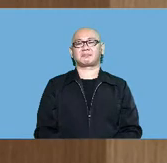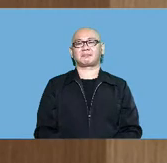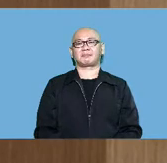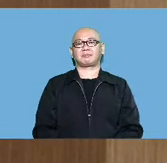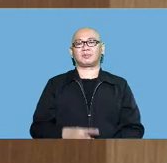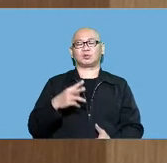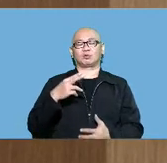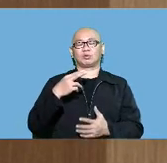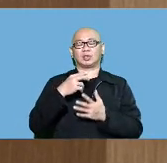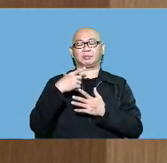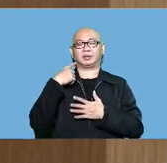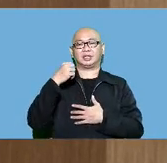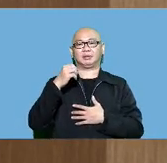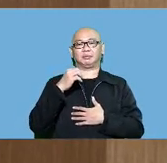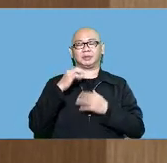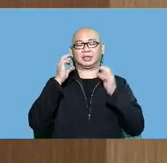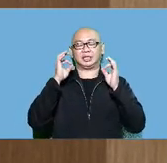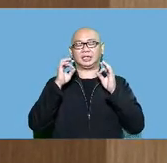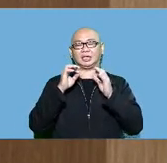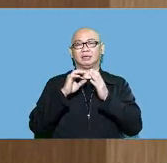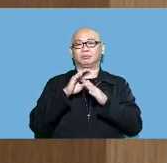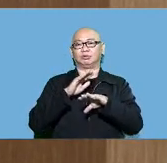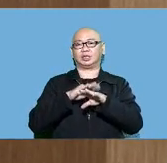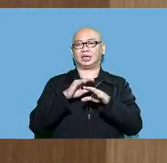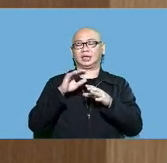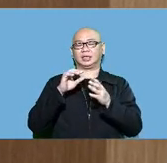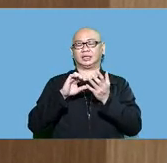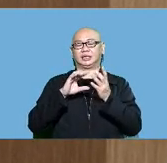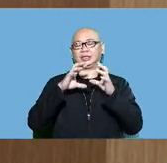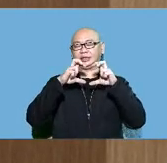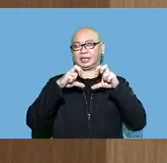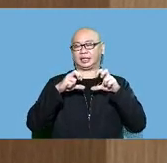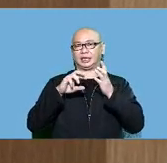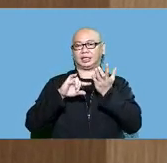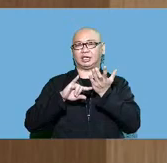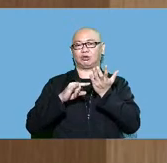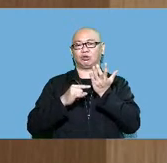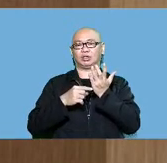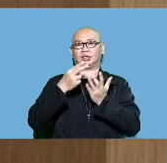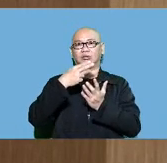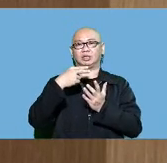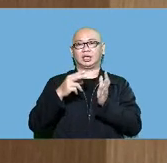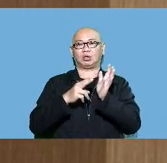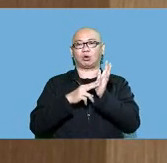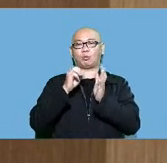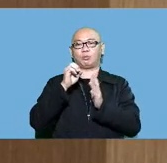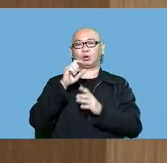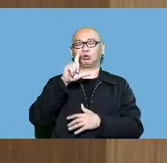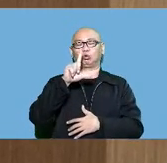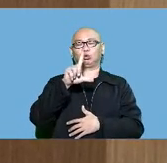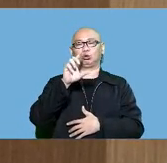Keputusan Menteri Pendidikan, Kebudayaan, Riset dan Teknologi Republik Indonesia nomor